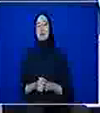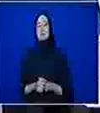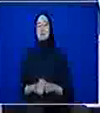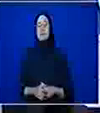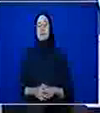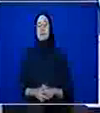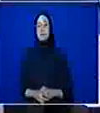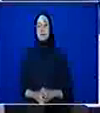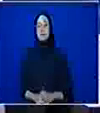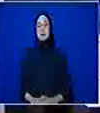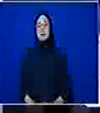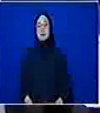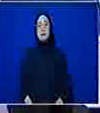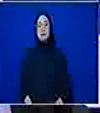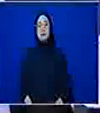Bapak, silakan.